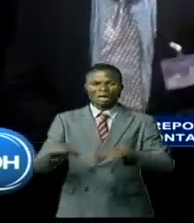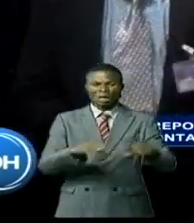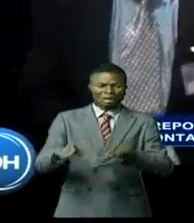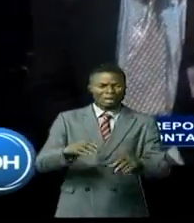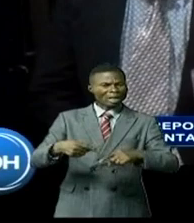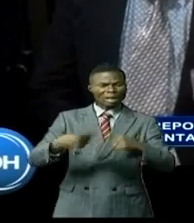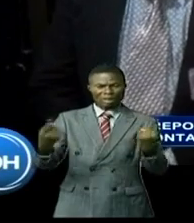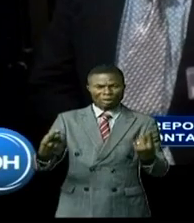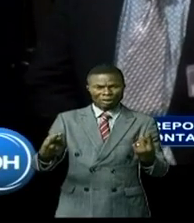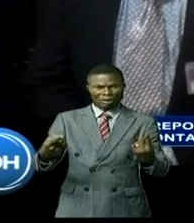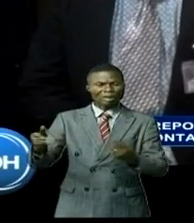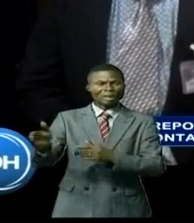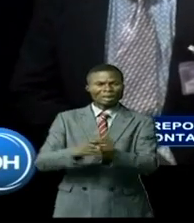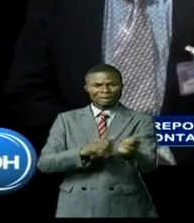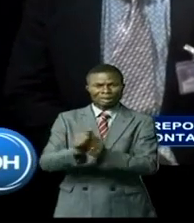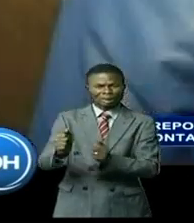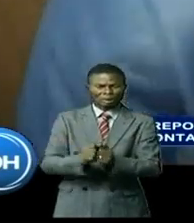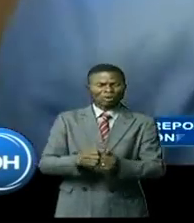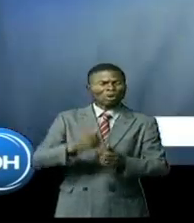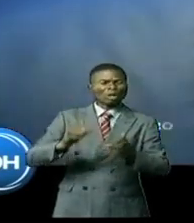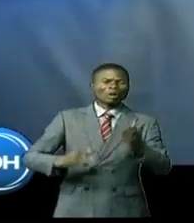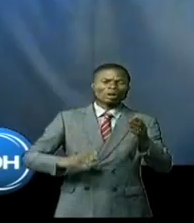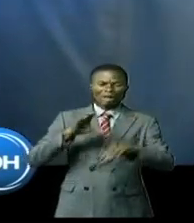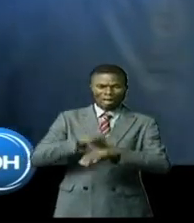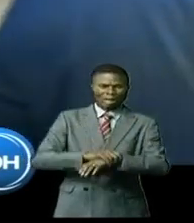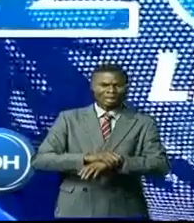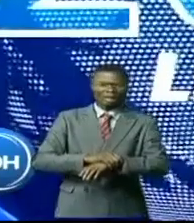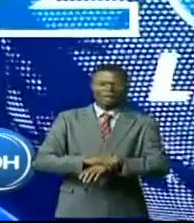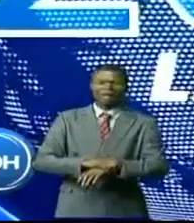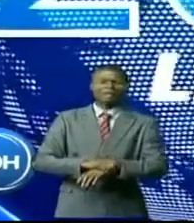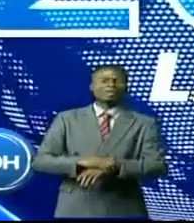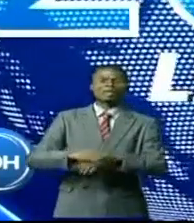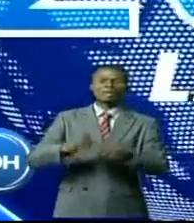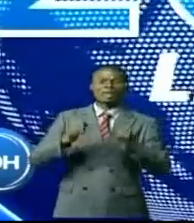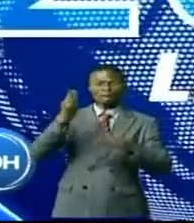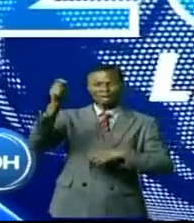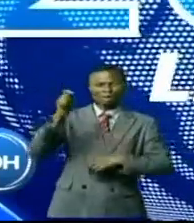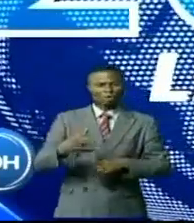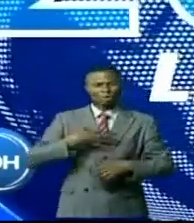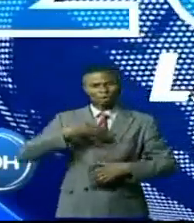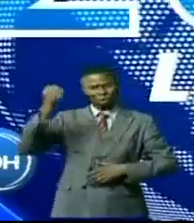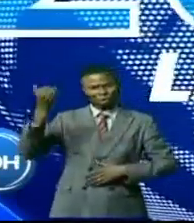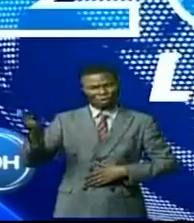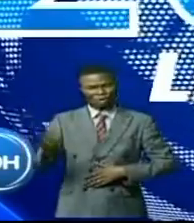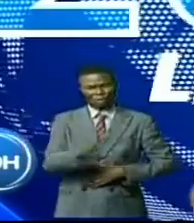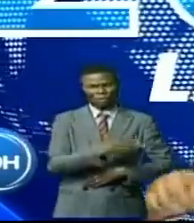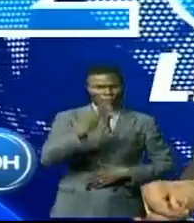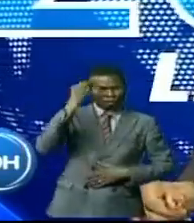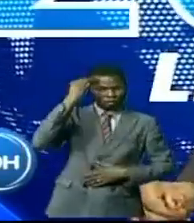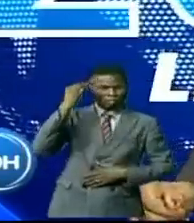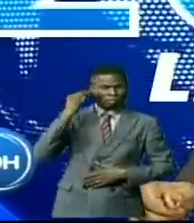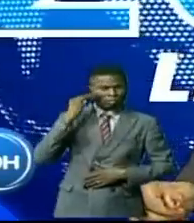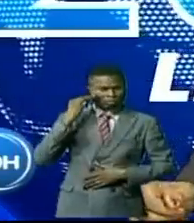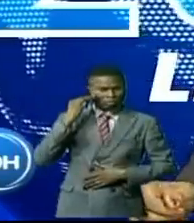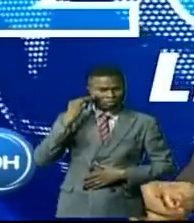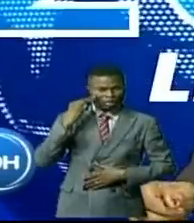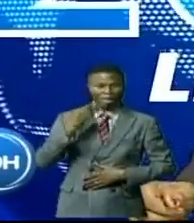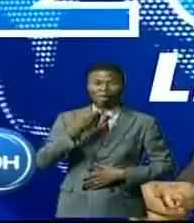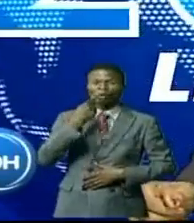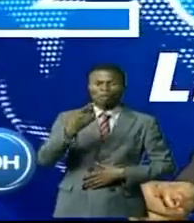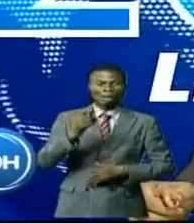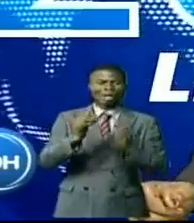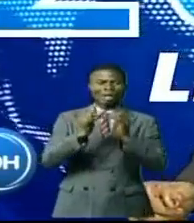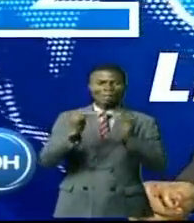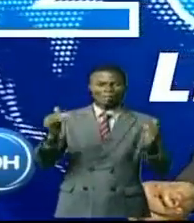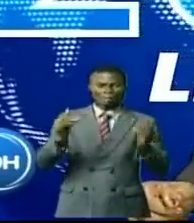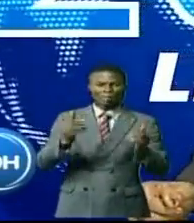l'ennemi détruites et déboulonnées par les FARDC. La milice Codeco, désormais favorable à la paix,